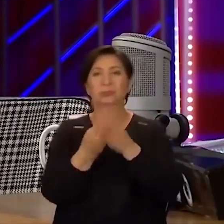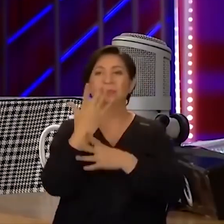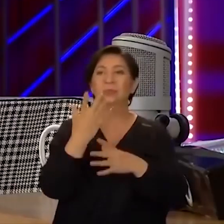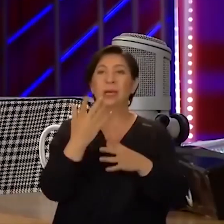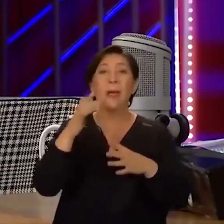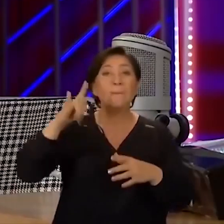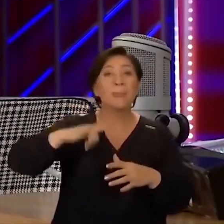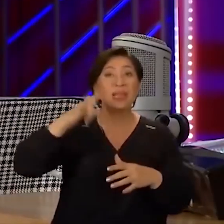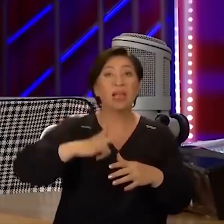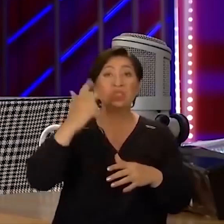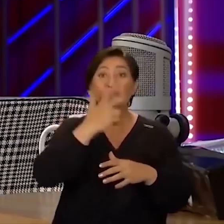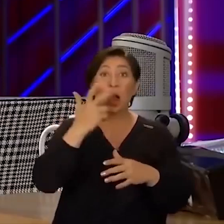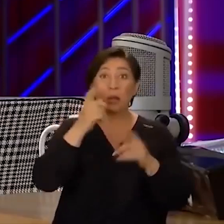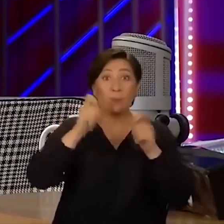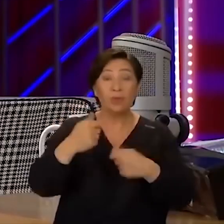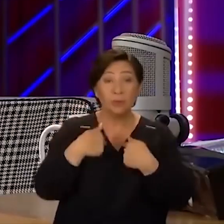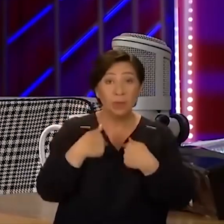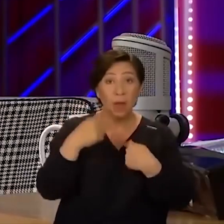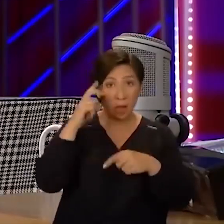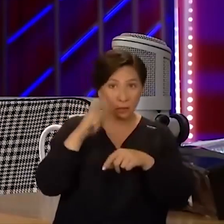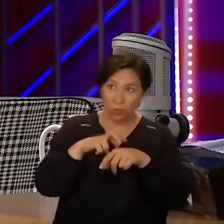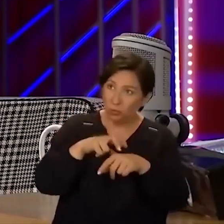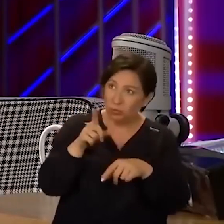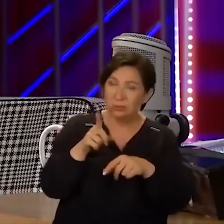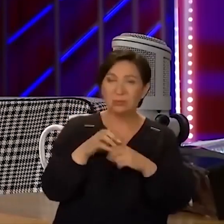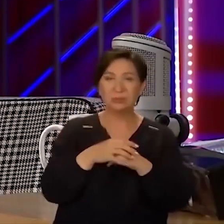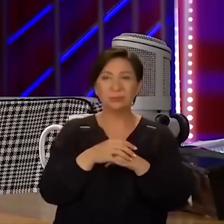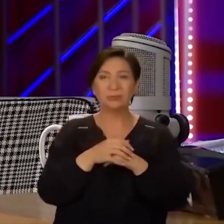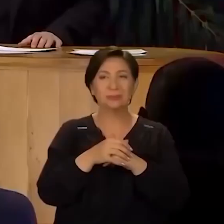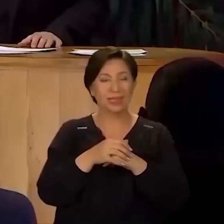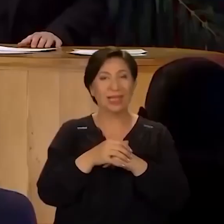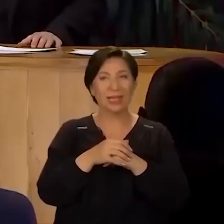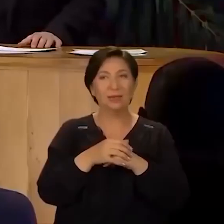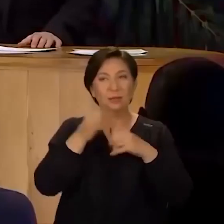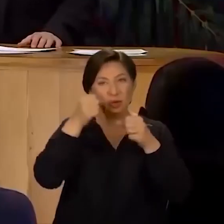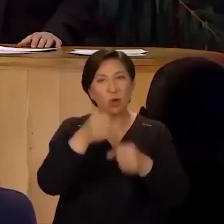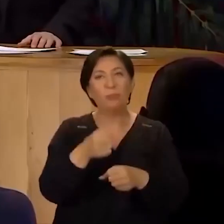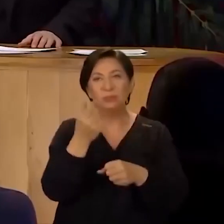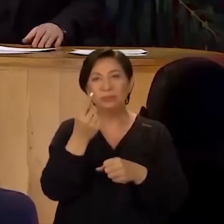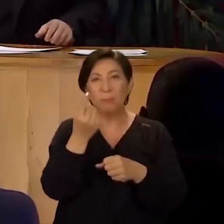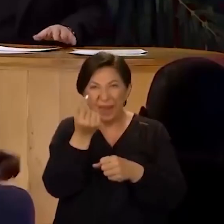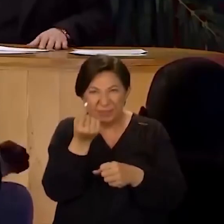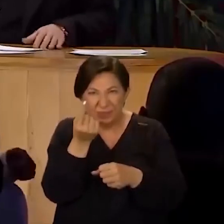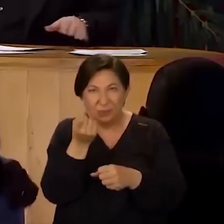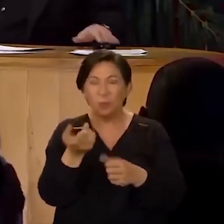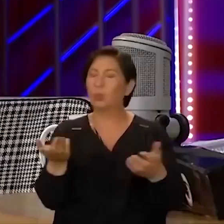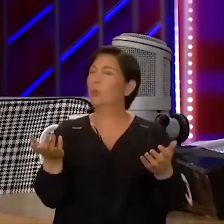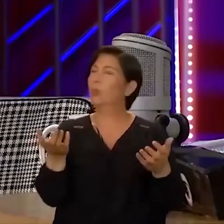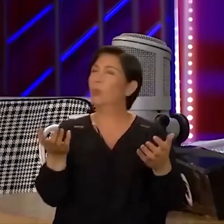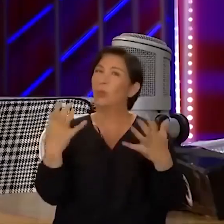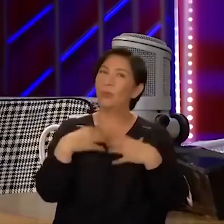ama Metallica dan şarkı söyledi bana ya hatırlıyor musun biraz biraz